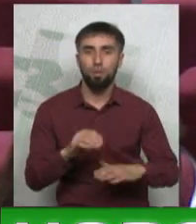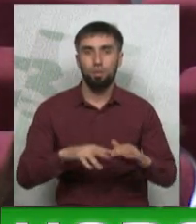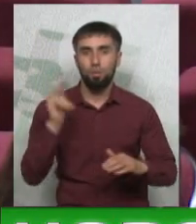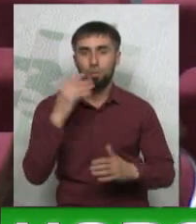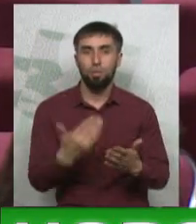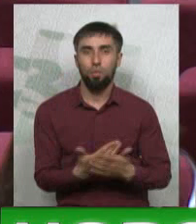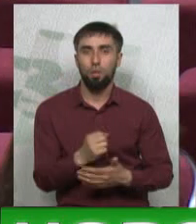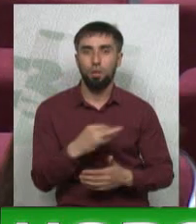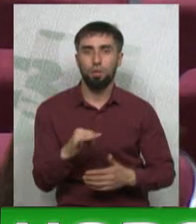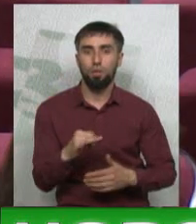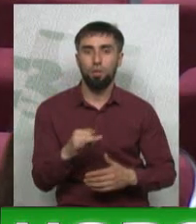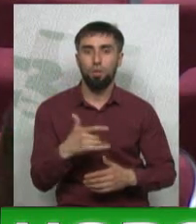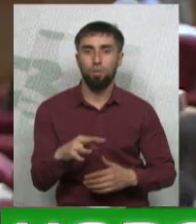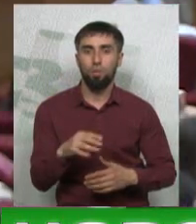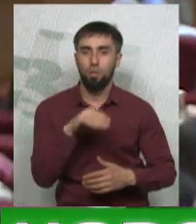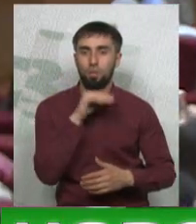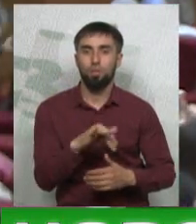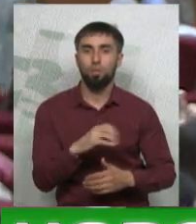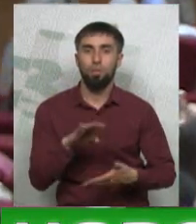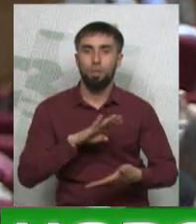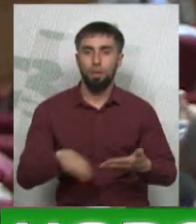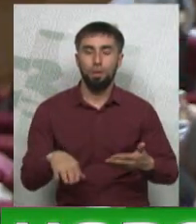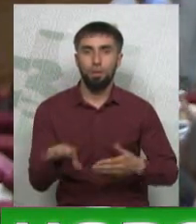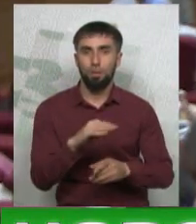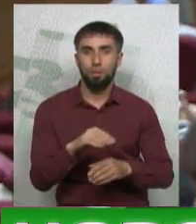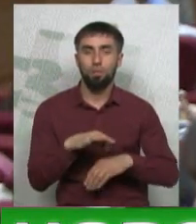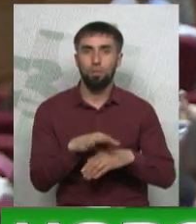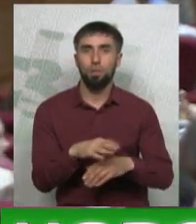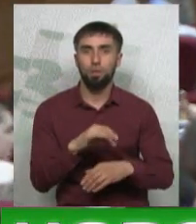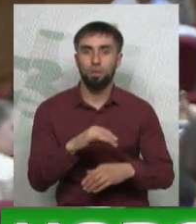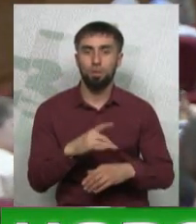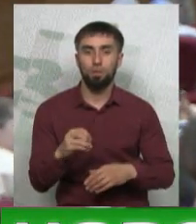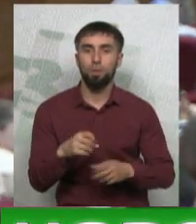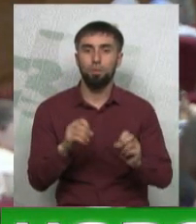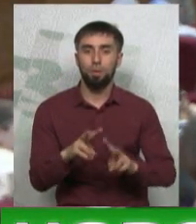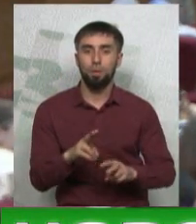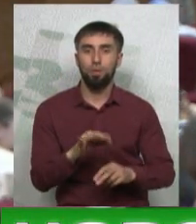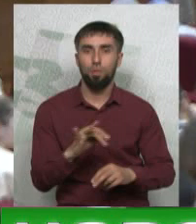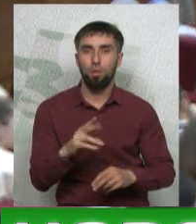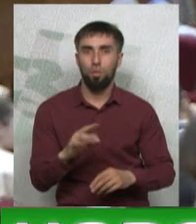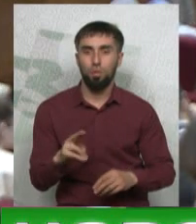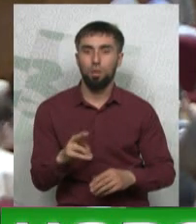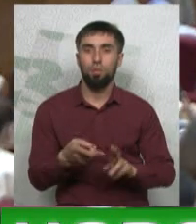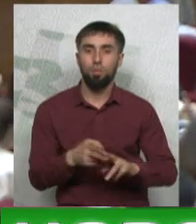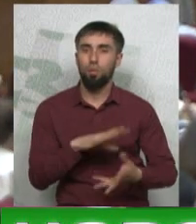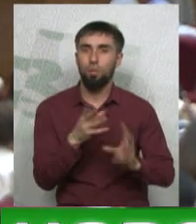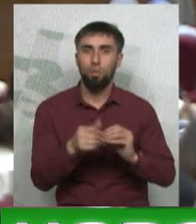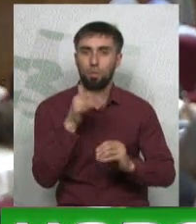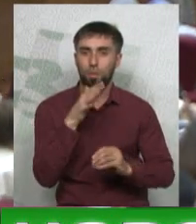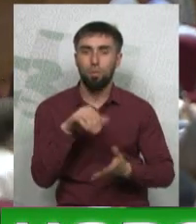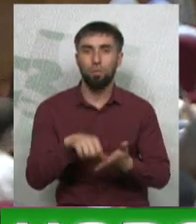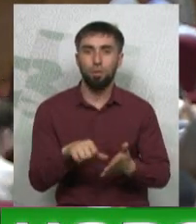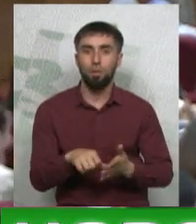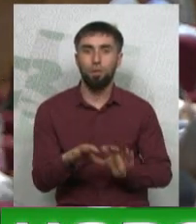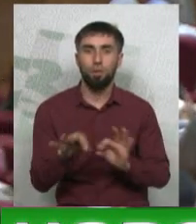новые IT-гуманитарные профессии. Уже после ребята проходят тестирование с помощью специального QR-кода, по итогам которого